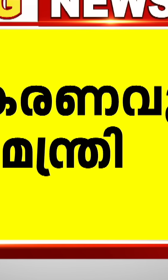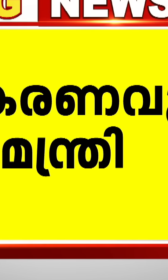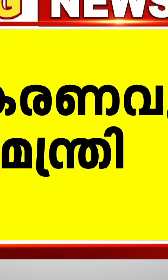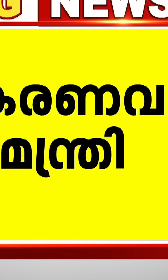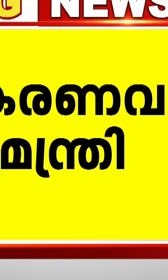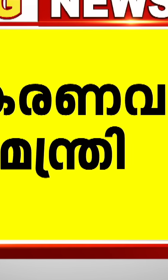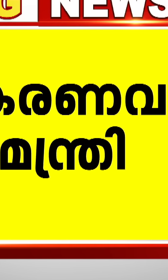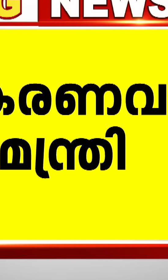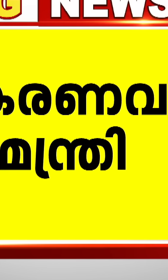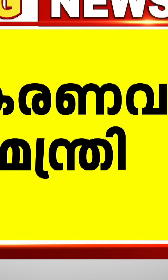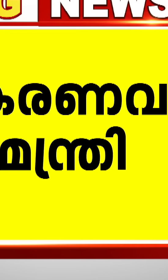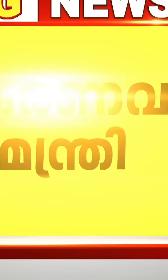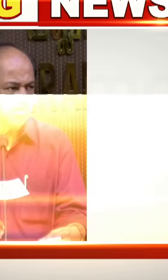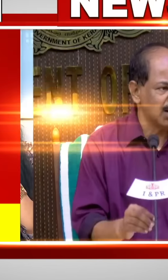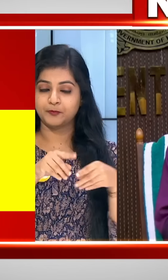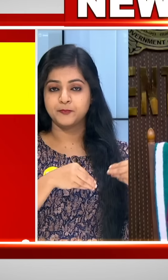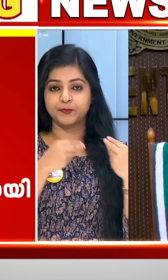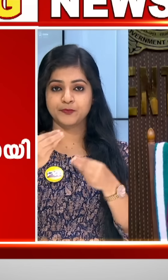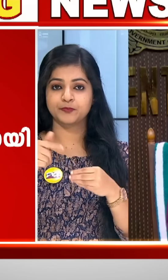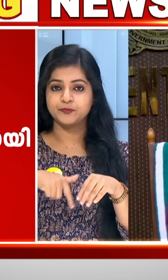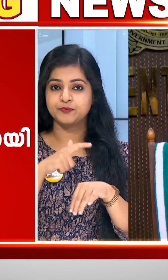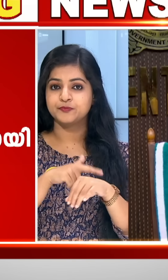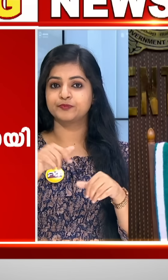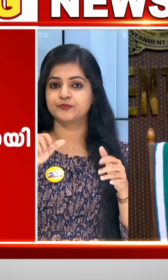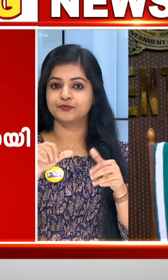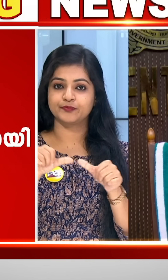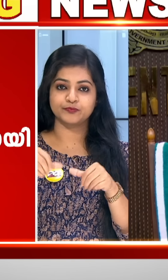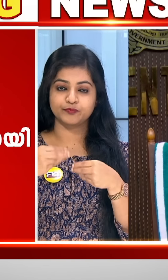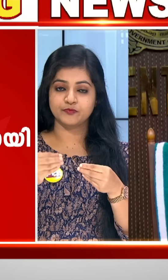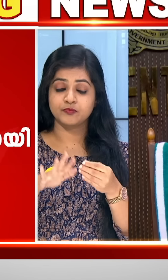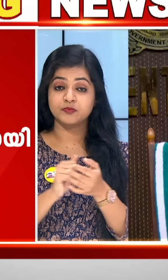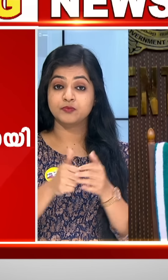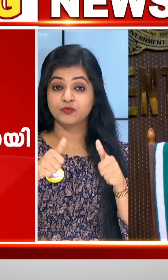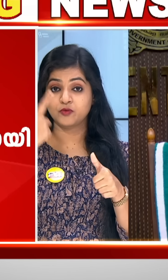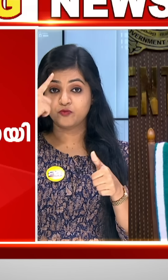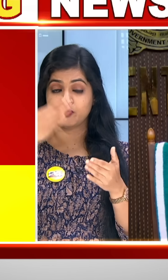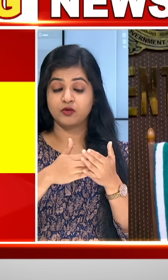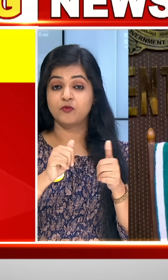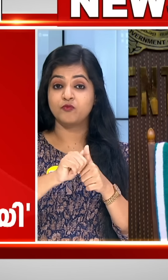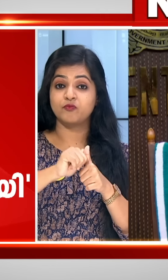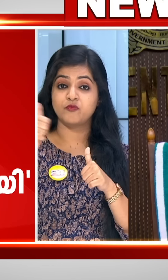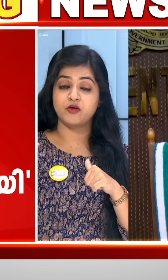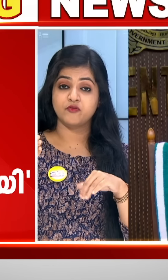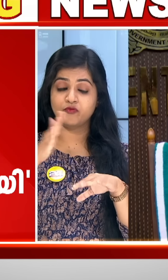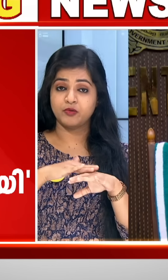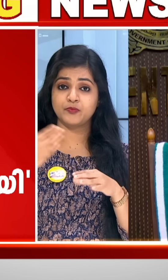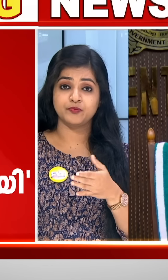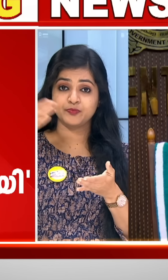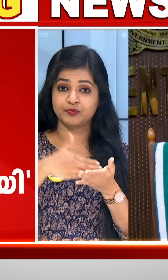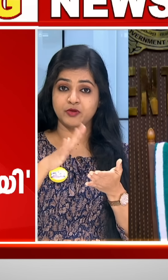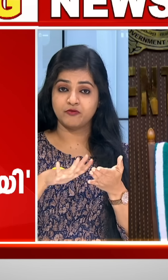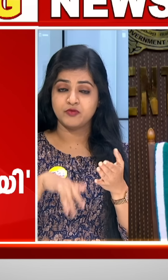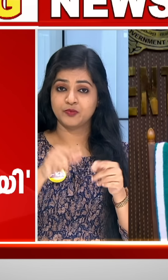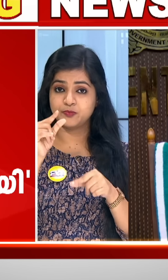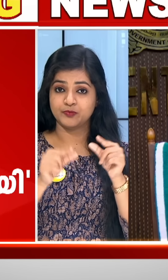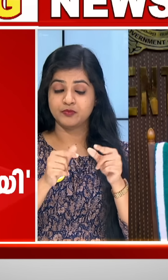അരികൂടി റേഷൻ ഉൽപന്നങ്ങൾ കൂടി വാങ്ങാൻ സൗകര്യം ഉണ്ടാകും മസ്റ്ററിംഗ് ചെയ്യുന്നതിനു വേണ്ടി ദൂര സ്ഥലങ്ങളിൽ നിന്നും എത്തിച്ചേർന്നിട്ടുള്ള